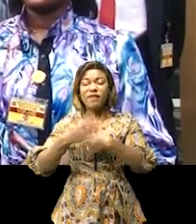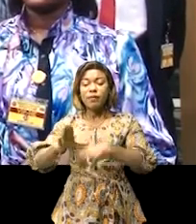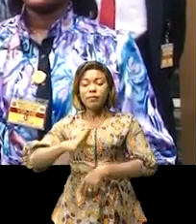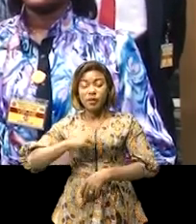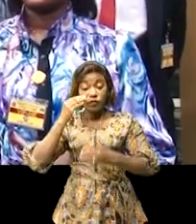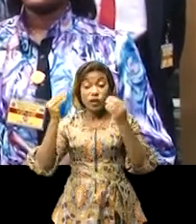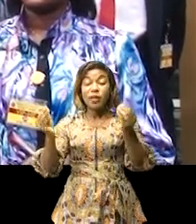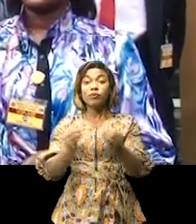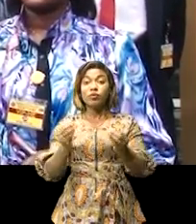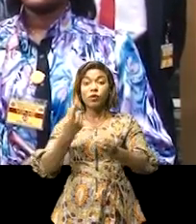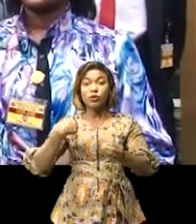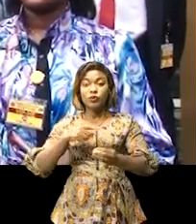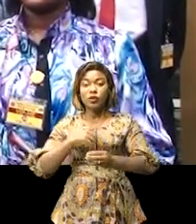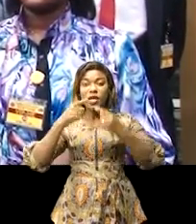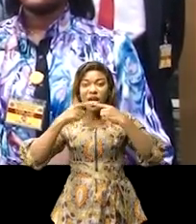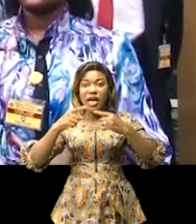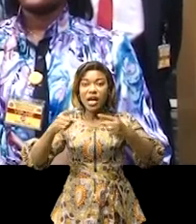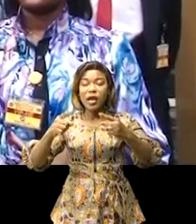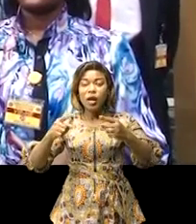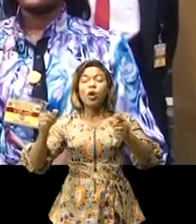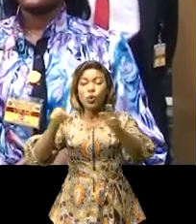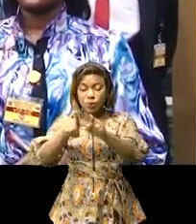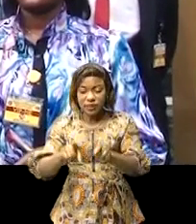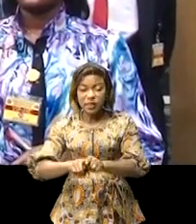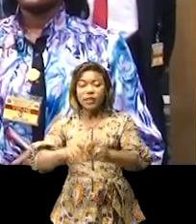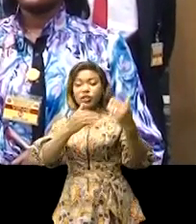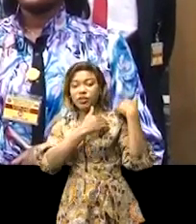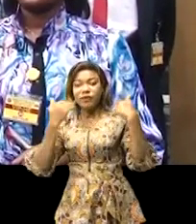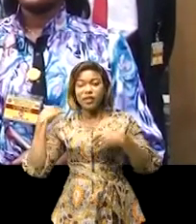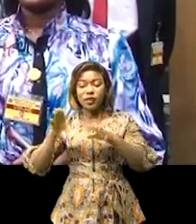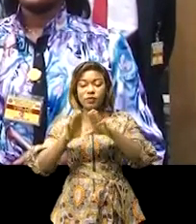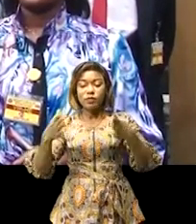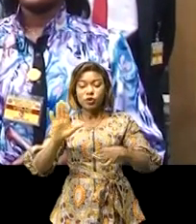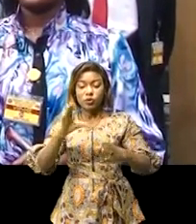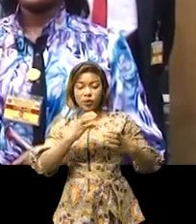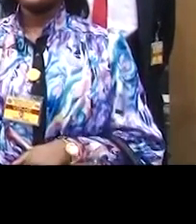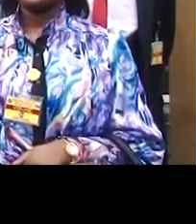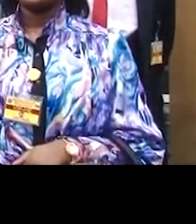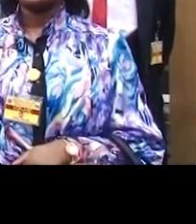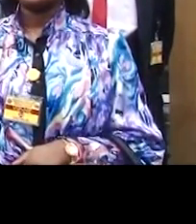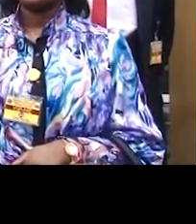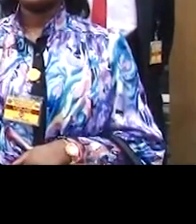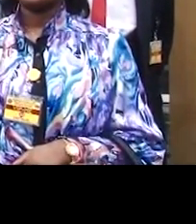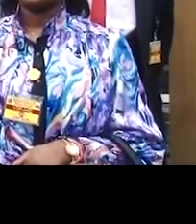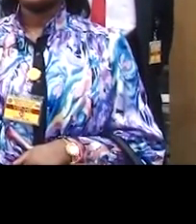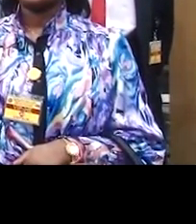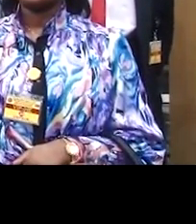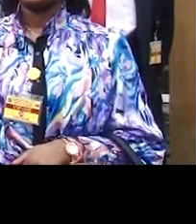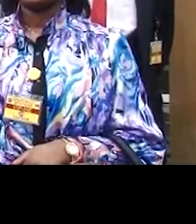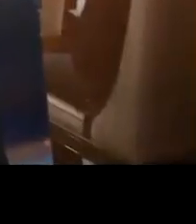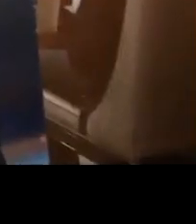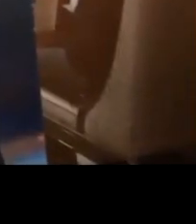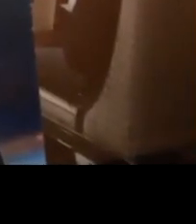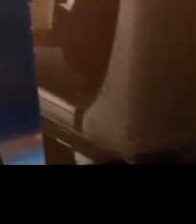l'une des raisons pour laquelle nous avions lancé une sonnette d'alarme. Et le chef de l'État, il a ouvert son cœur, il nous a récit avec qui nous avions échangé sur plusieurs points